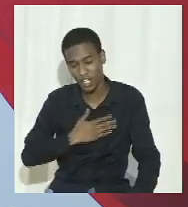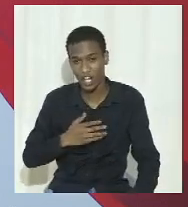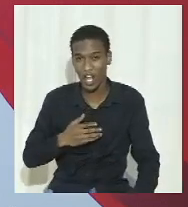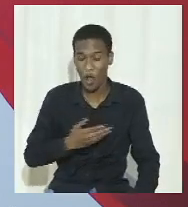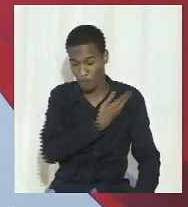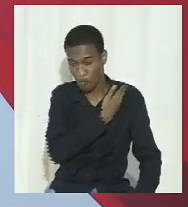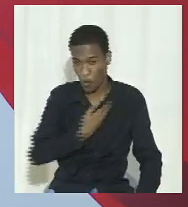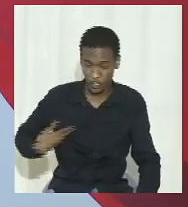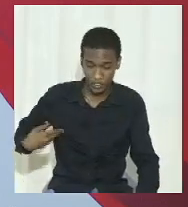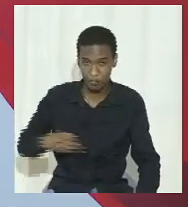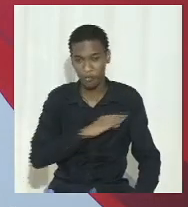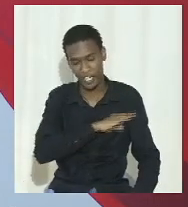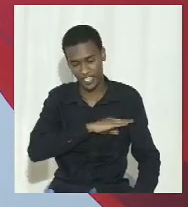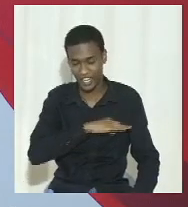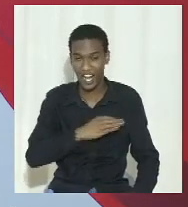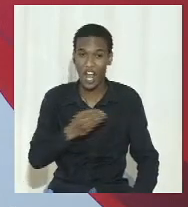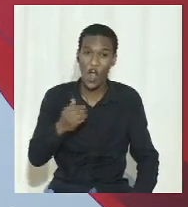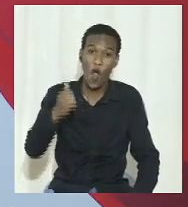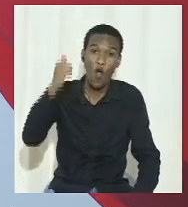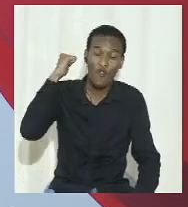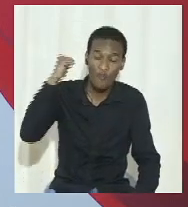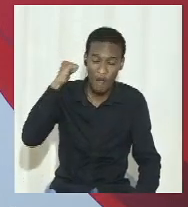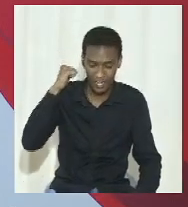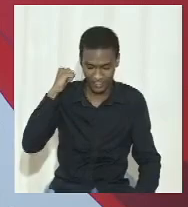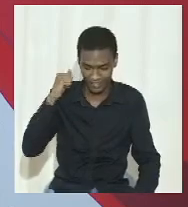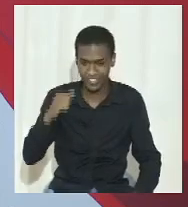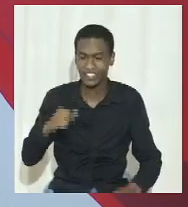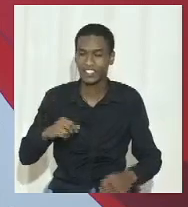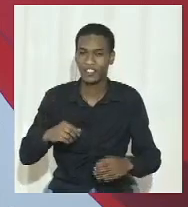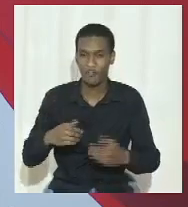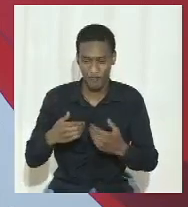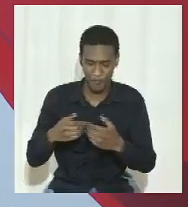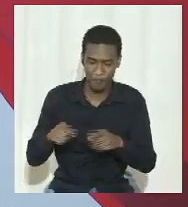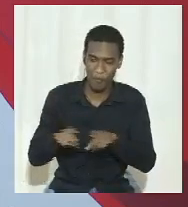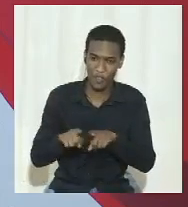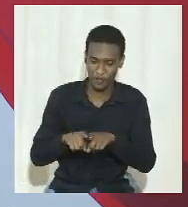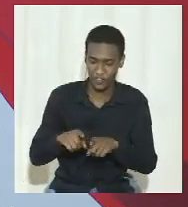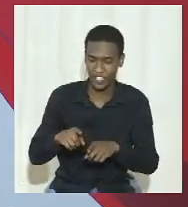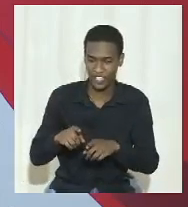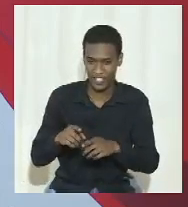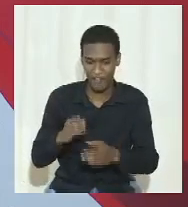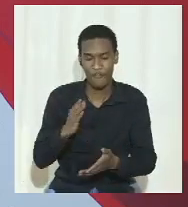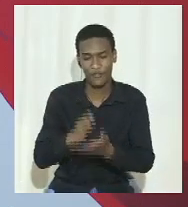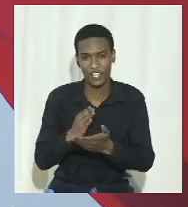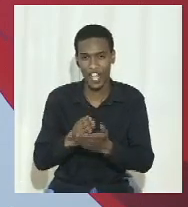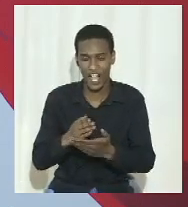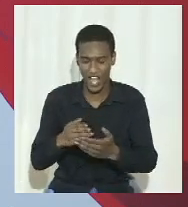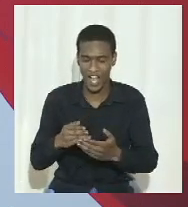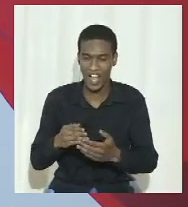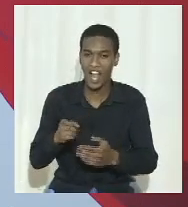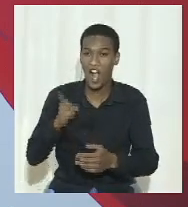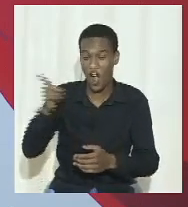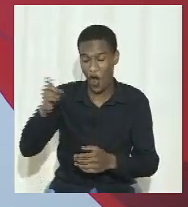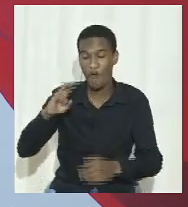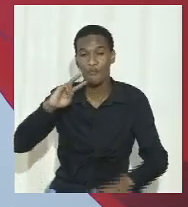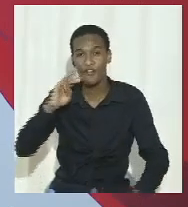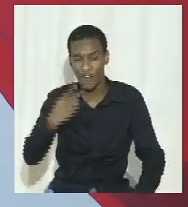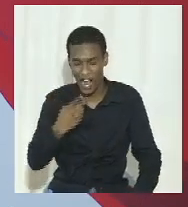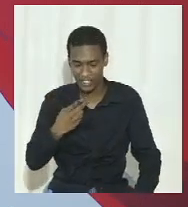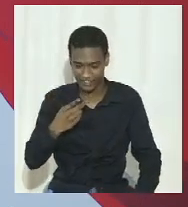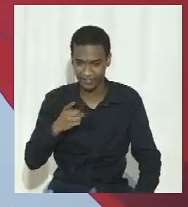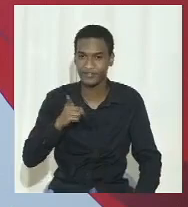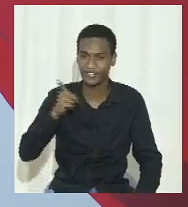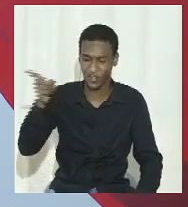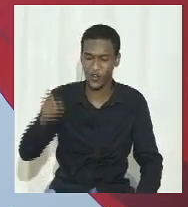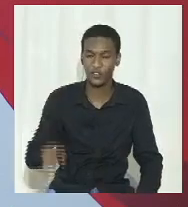2020 nivoaka omaly hariva ny valin'ny fifaninanana dinga voalohany izay fa avy hatrany dia iroso amin'ny